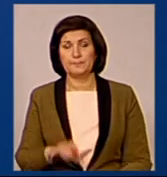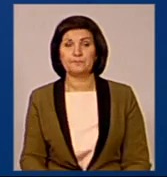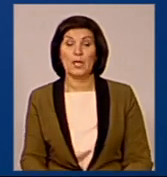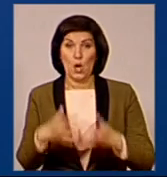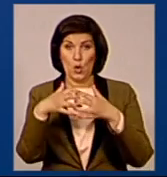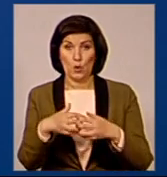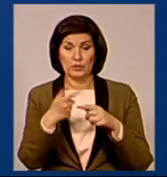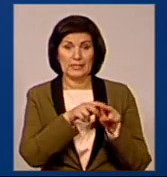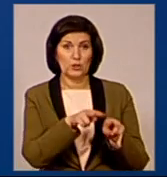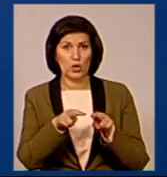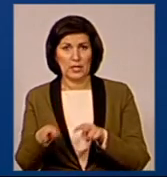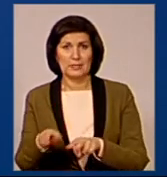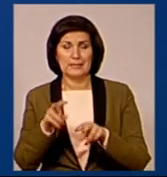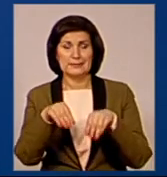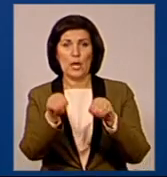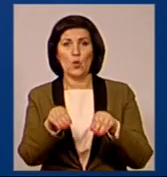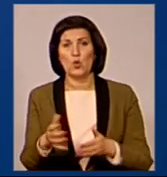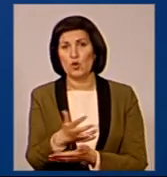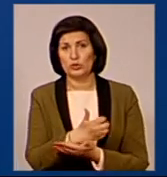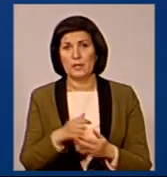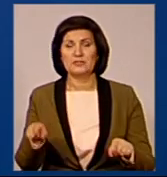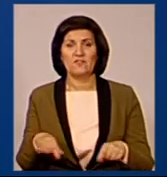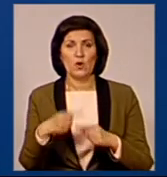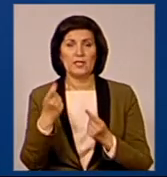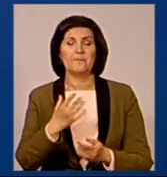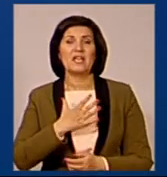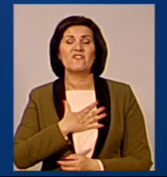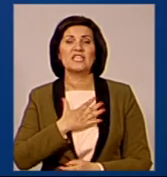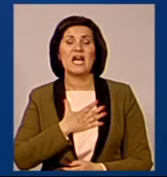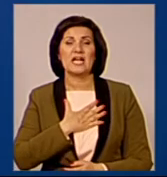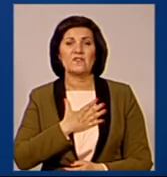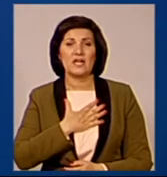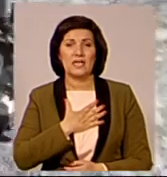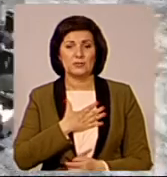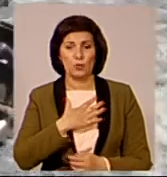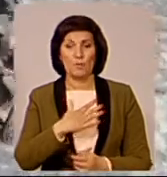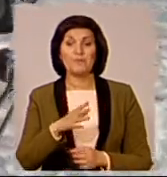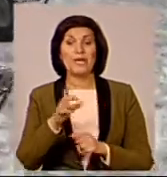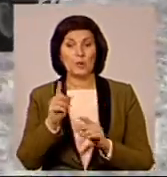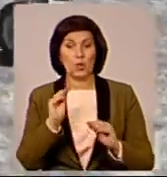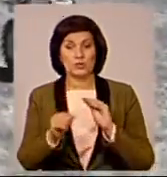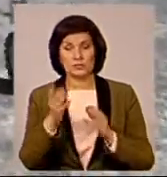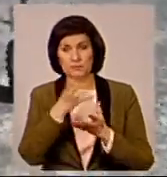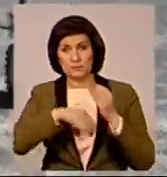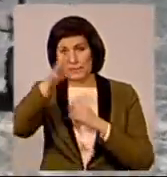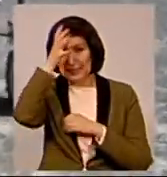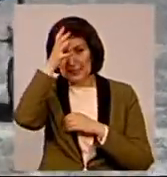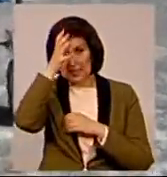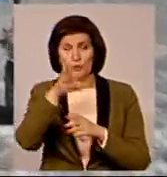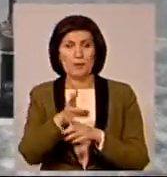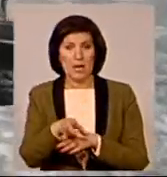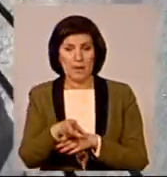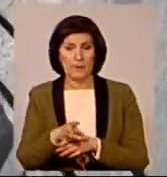Робота, який доглядатиме за врожаєм, створили винахідники з канадського міста Галіфакс. Оснастили його штучним інтелектом і